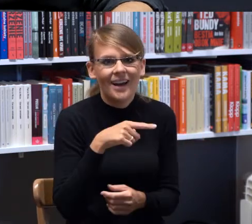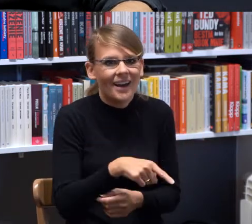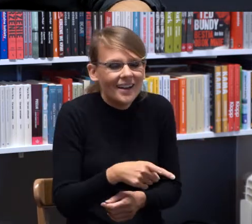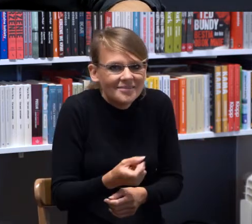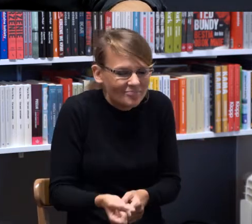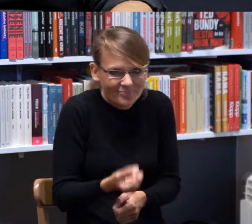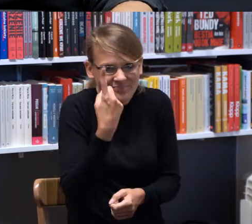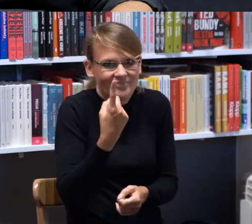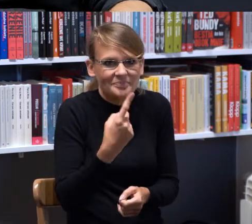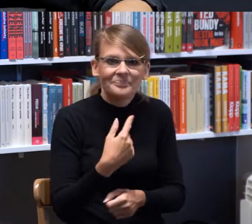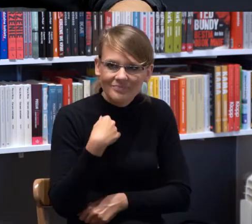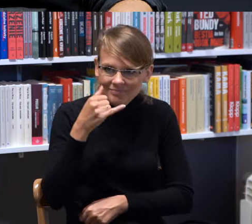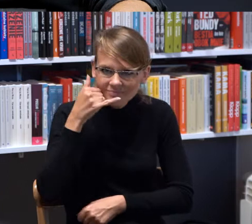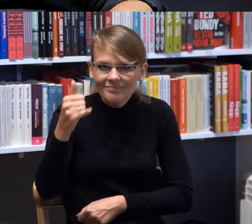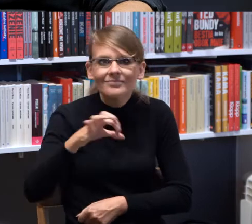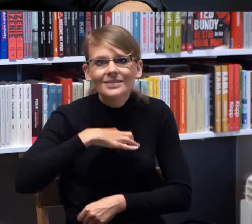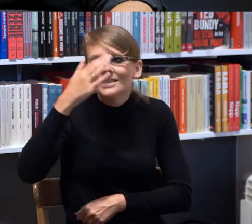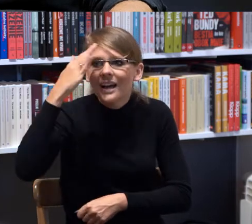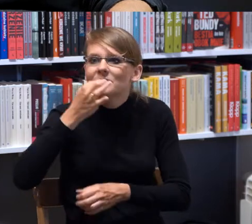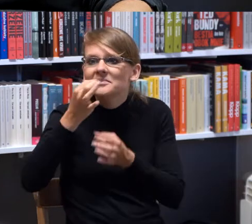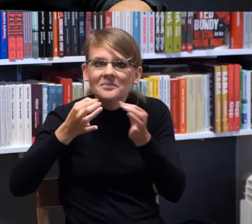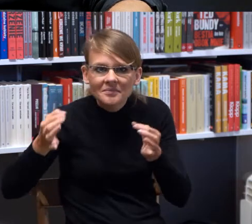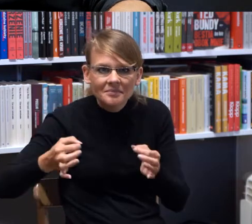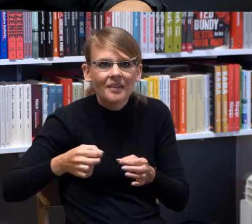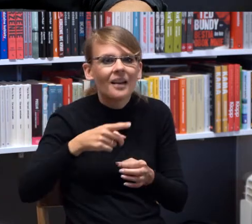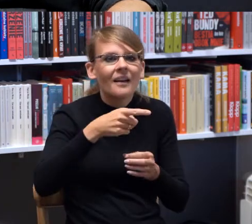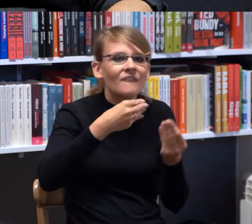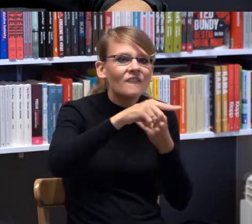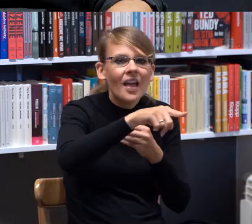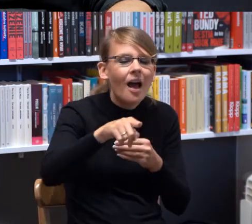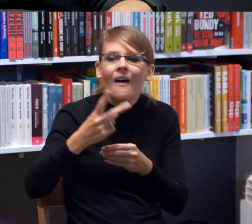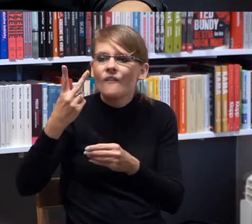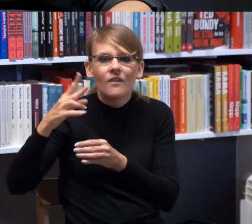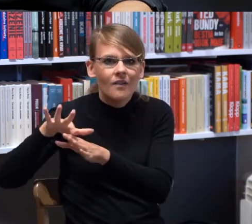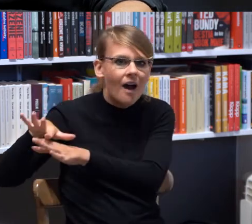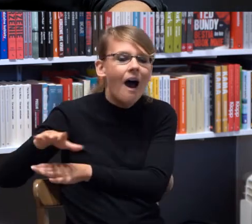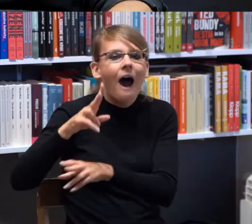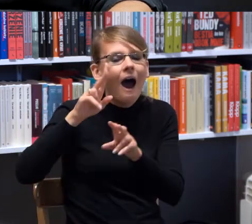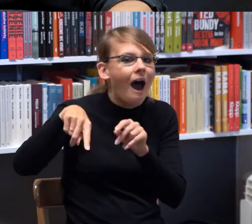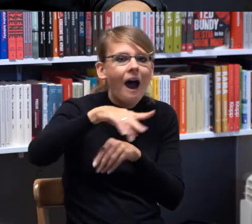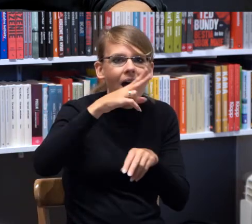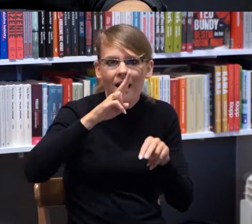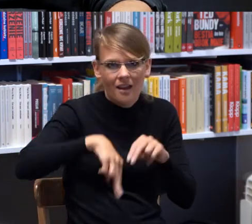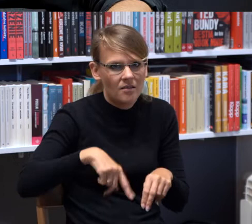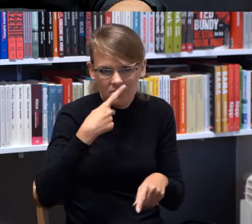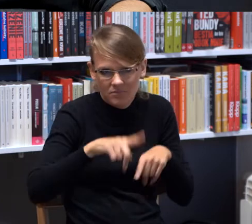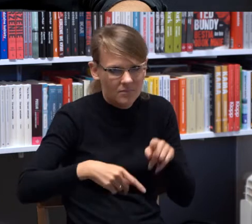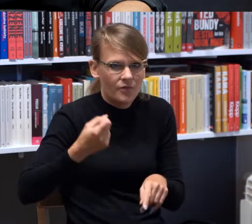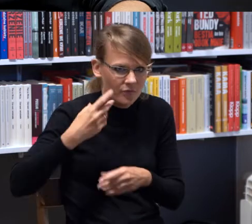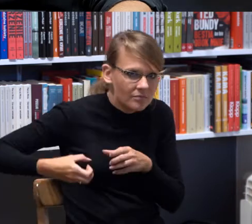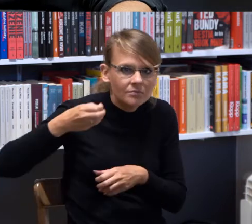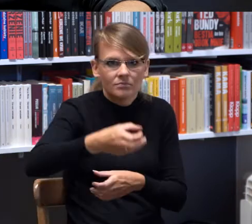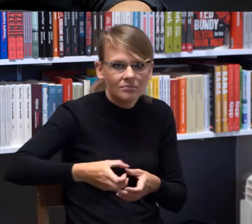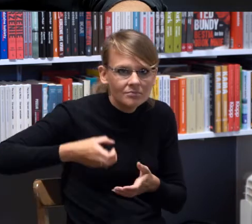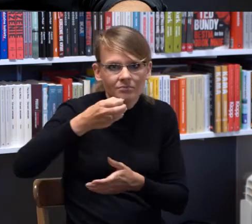jakieś abstrakcja. No więc zadzwoniłam do swoich znajomych i oni powiedzieli poza dwoma osobami, że u nich to tak faktycznie machinalnie jest wystawiana ta woda